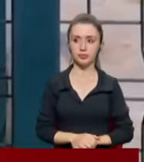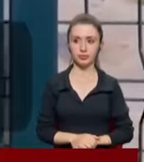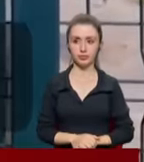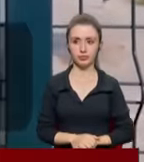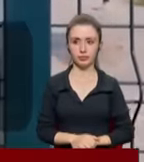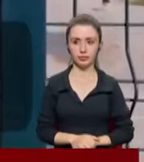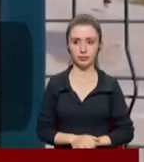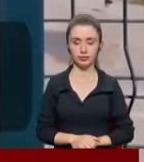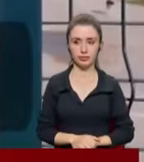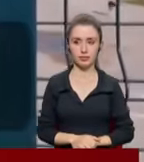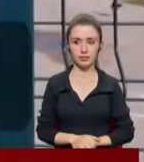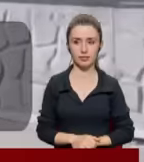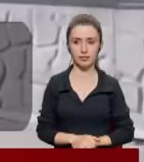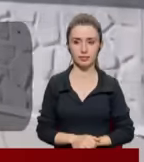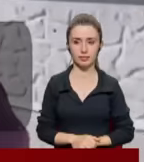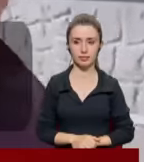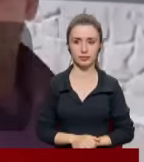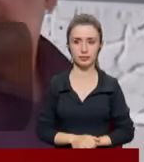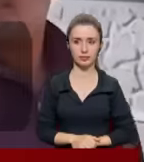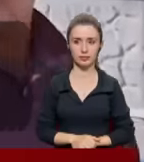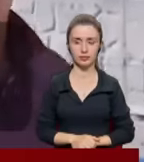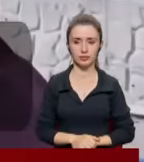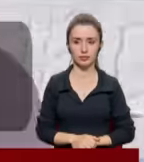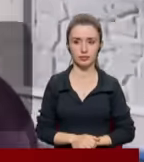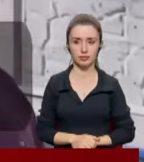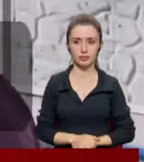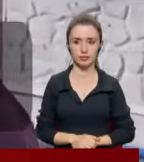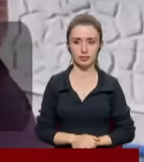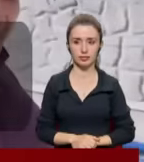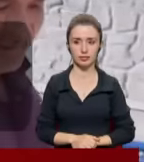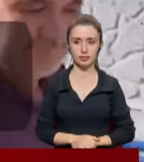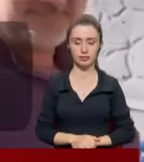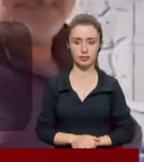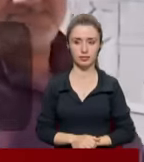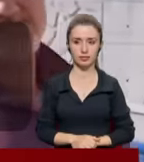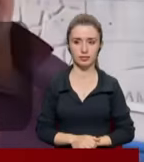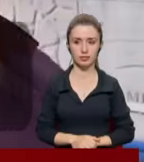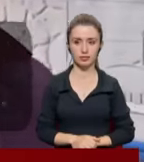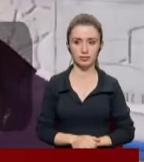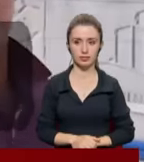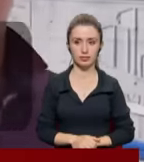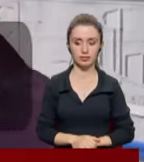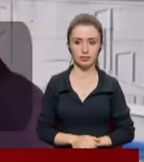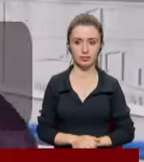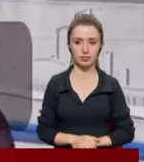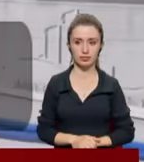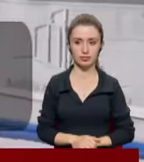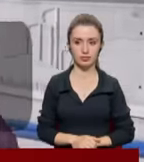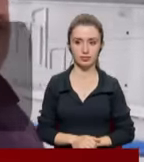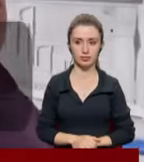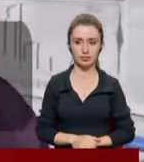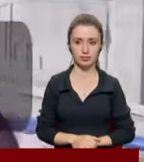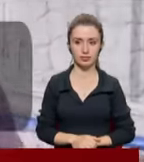MK Bu gördüğünüz alan köylünün arazisi 180.000 metelik bu Mera haraç mezat